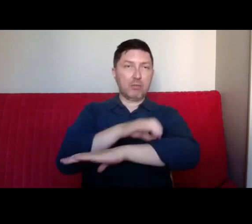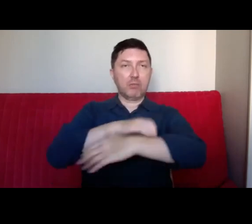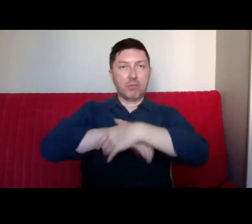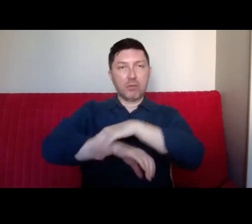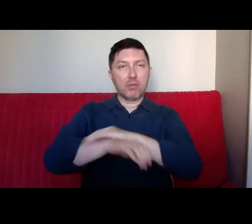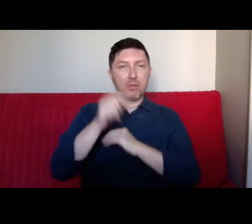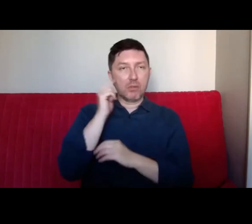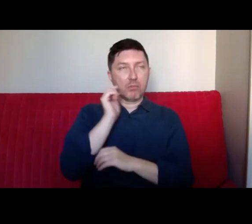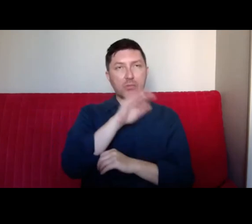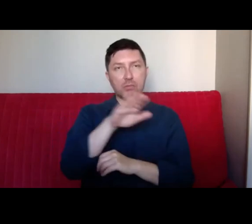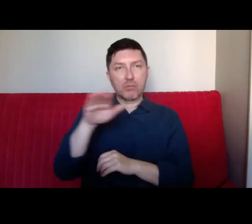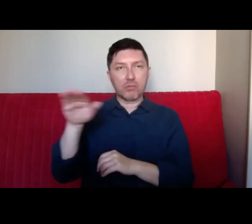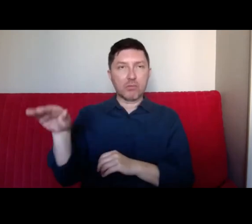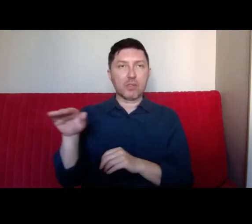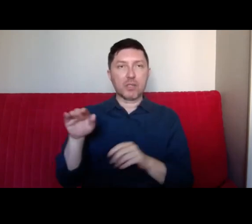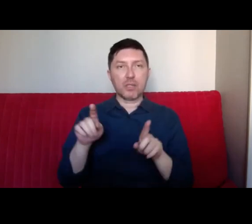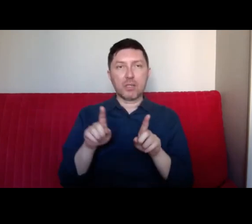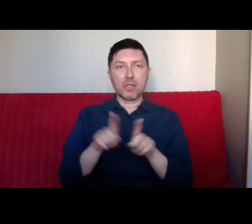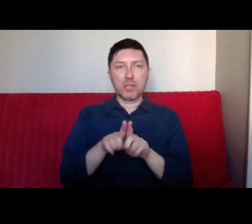les individus et pour s'assurer que